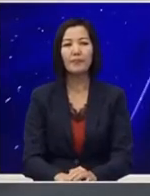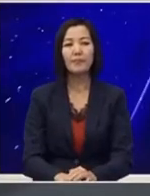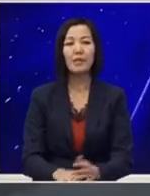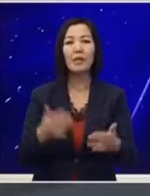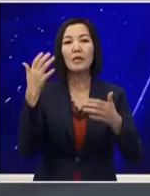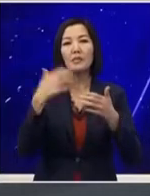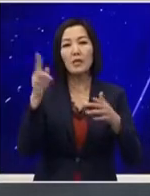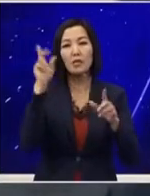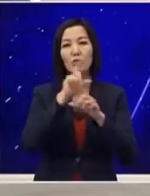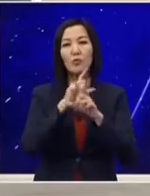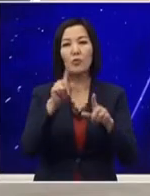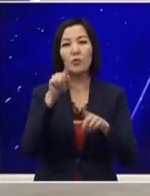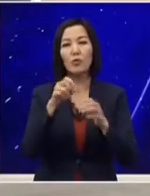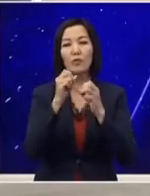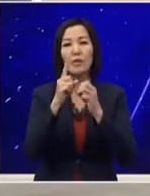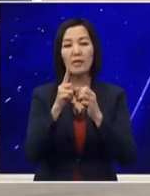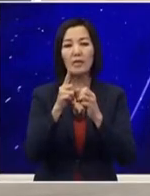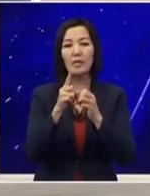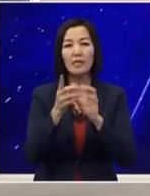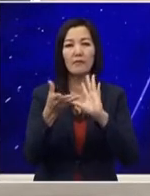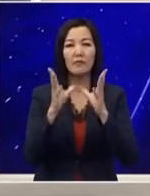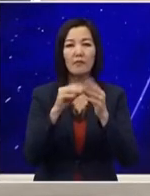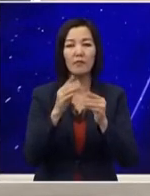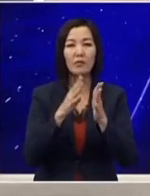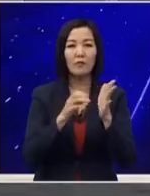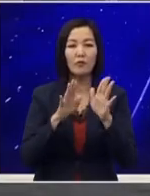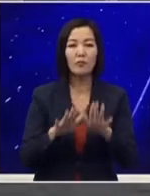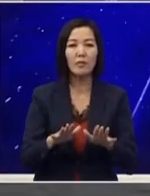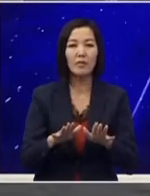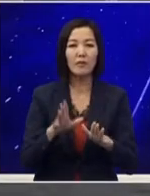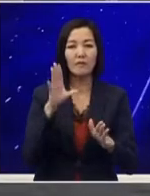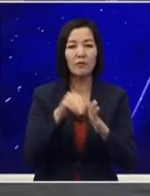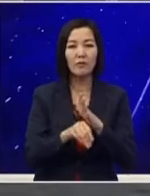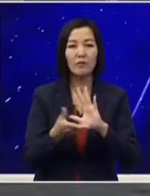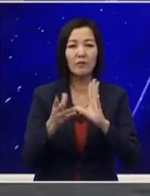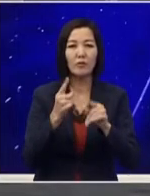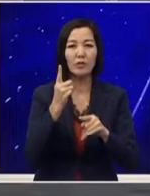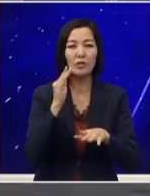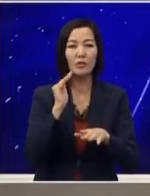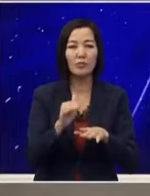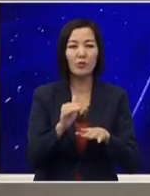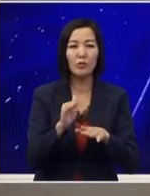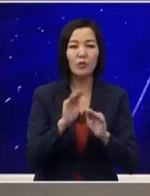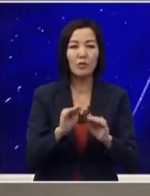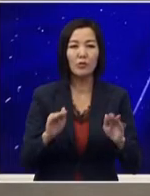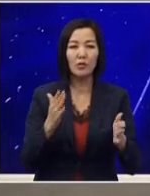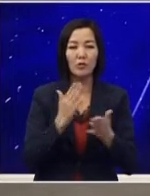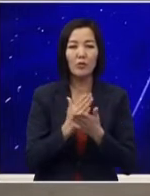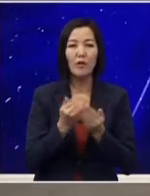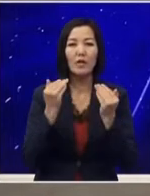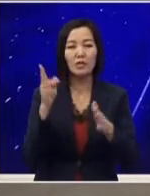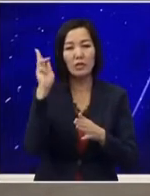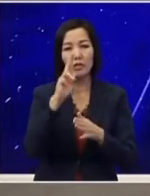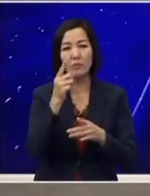Средняя школа номер 11 села Житыген рассчитана на 900 мест, но в ней числится порядка 1500 учеников. Сейчас они